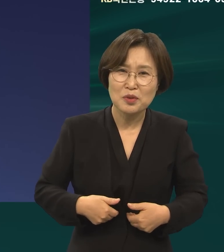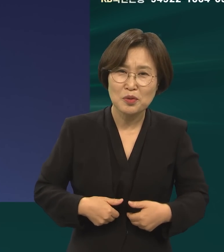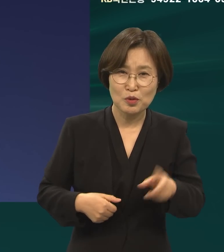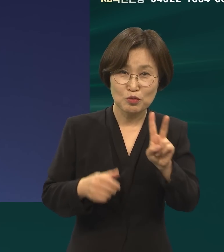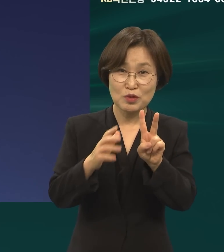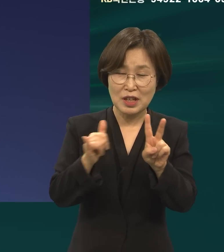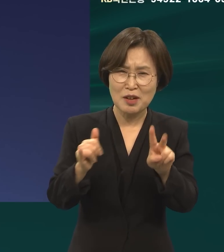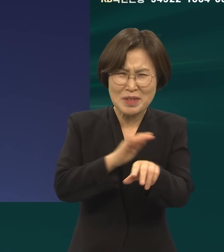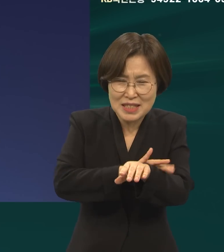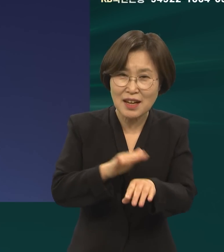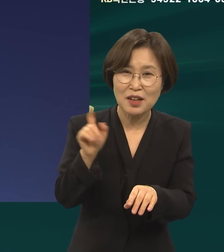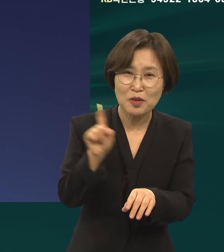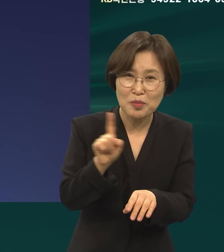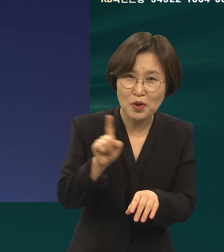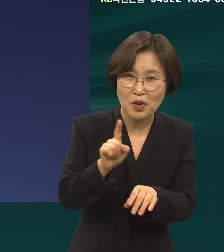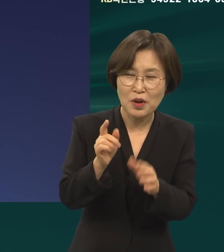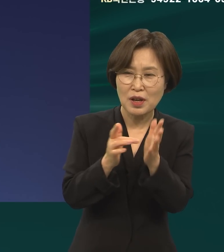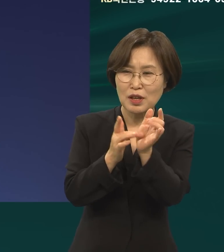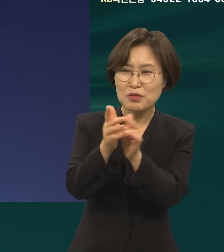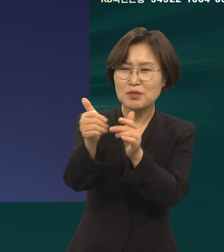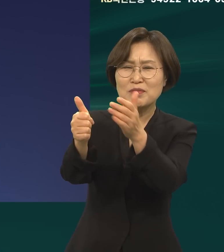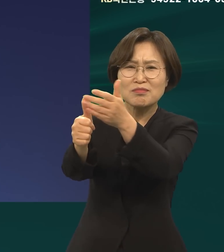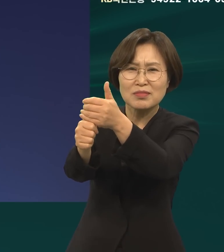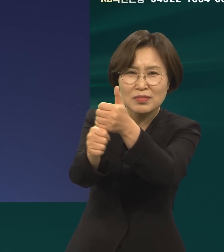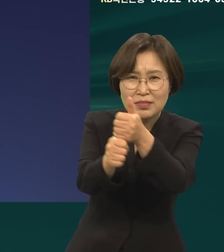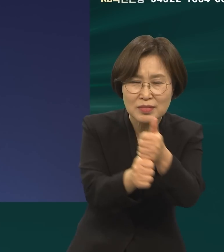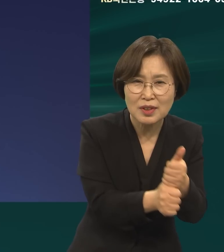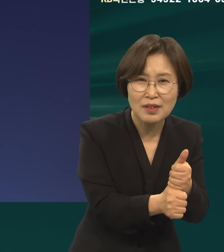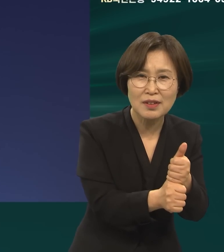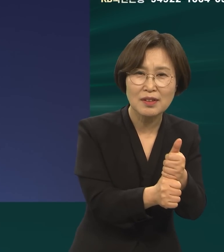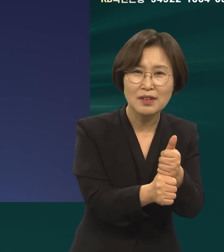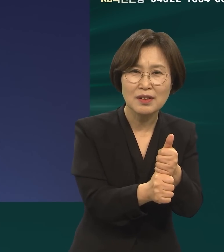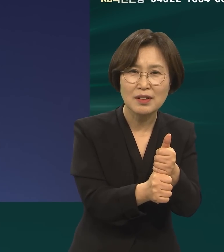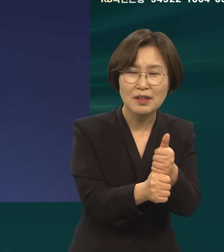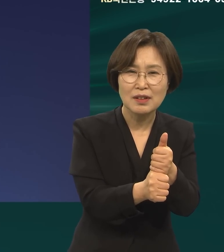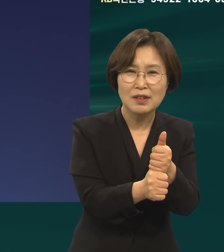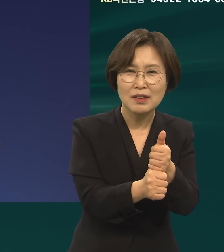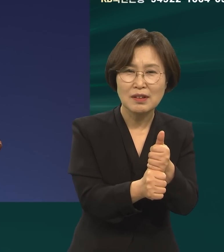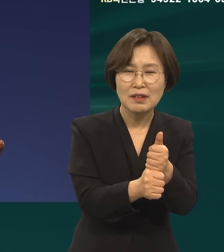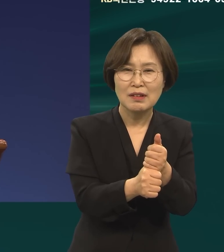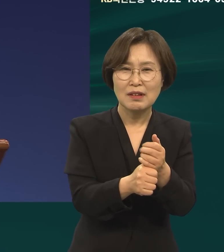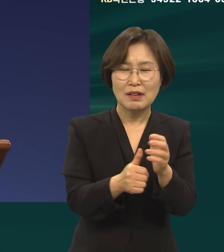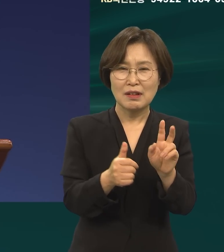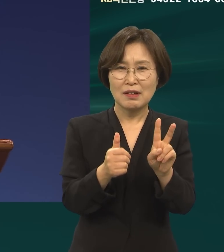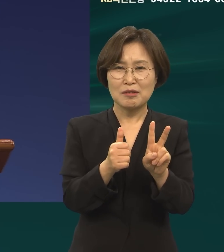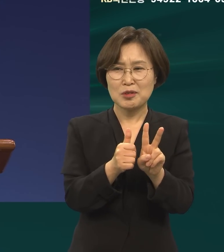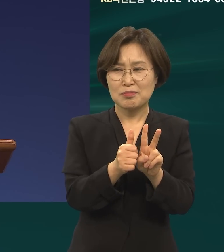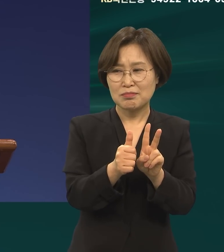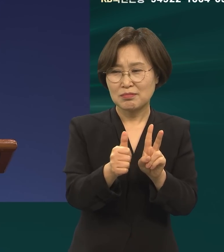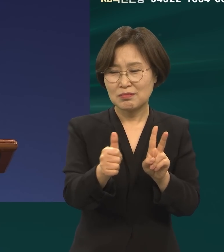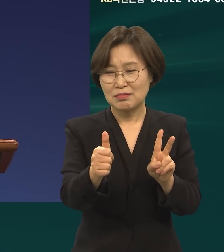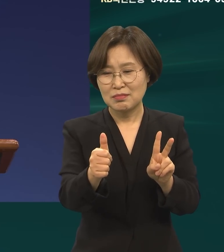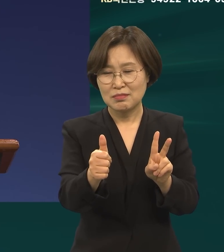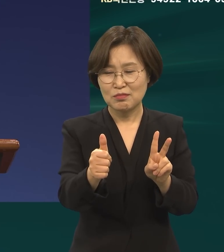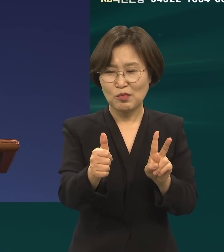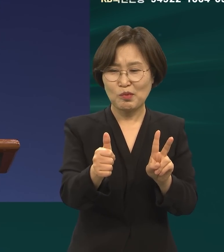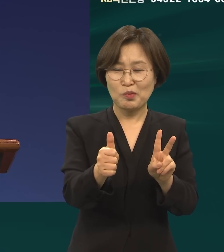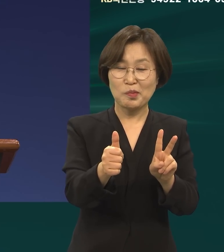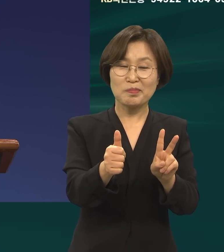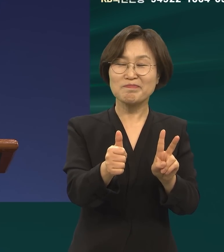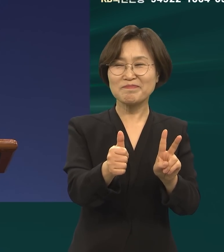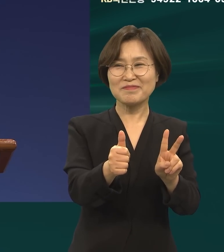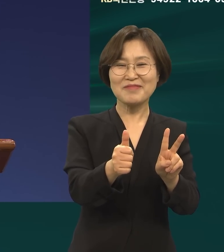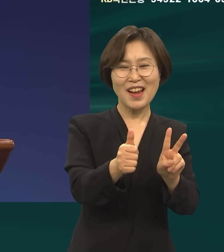게 뭔지 아세요? 주님을 붙든 거예요. 근데 우리 주님은 지나가는 척 하다가 마치 끌려